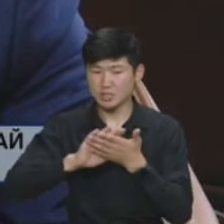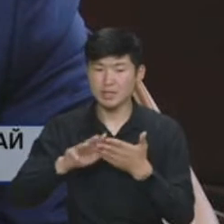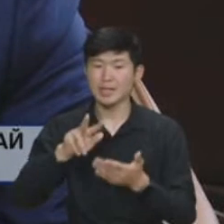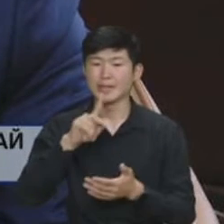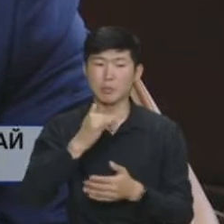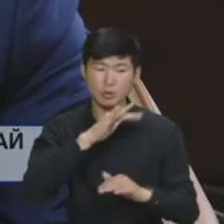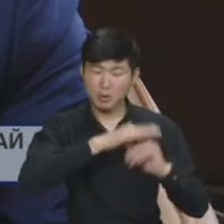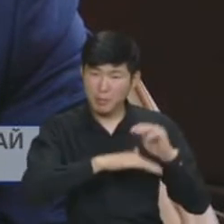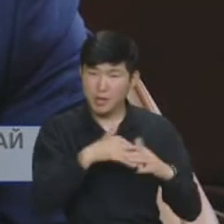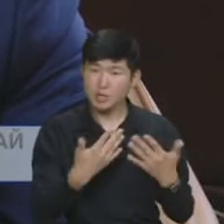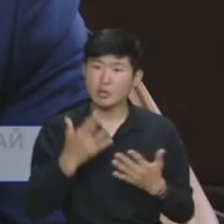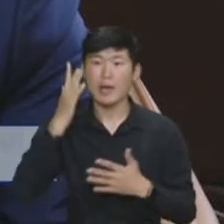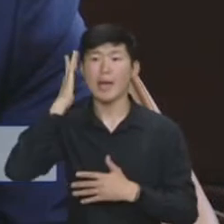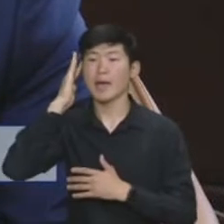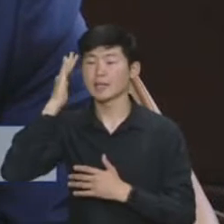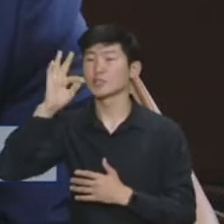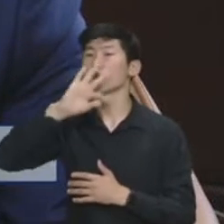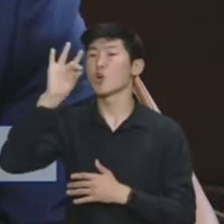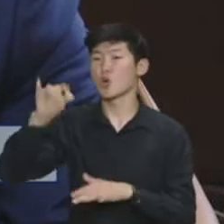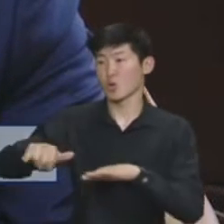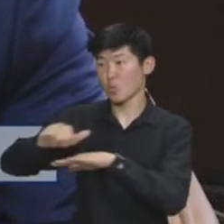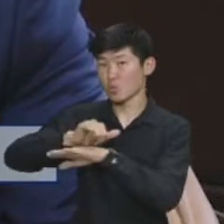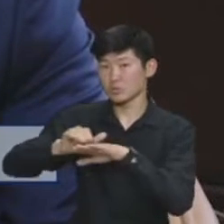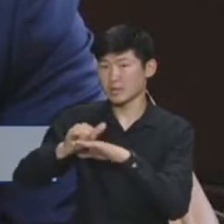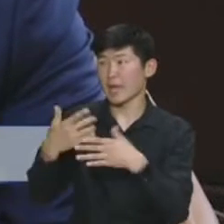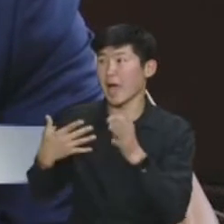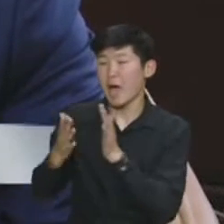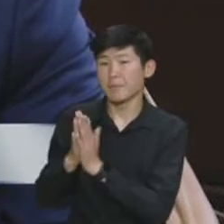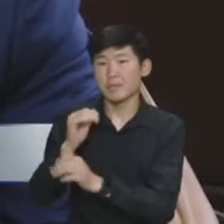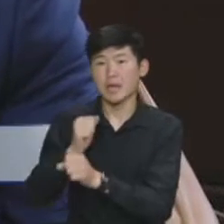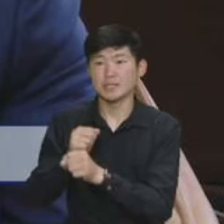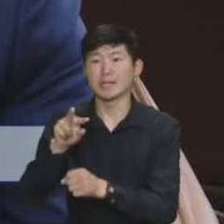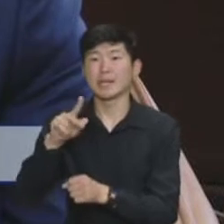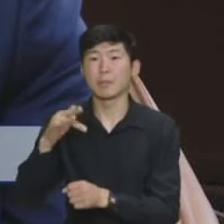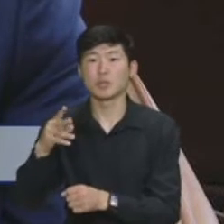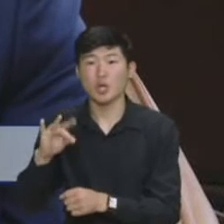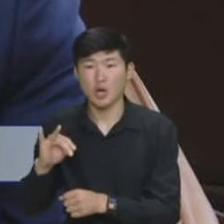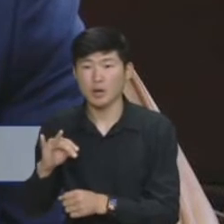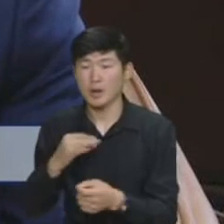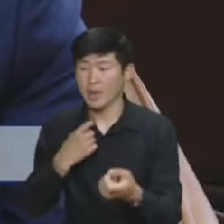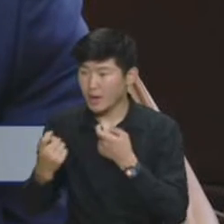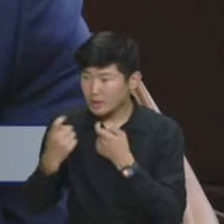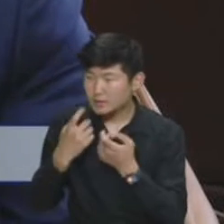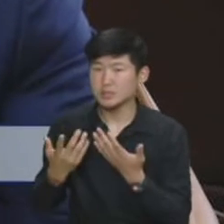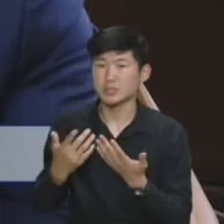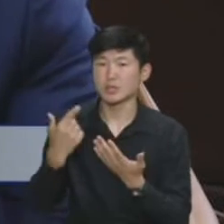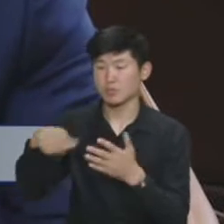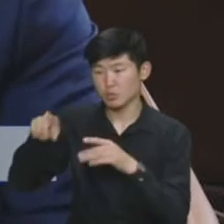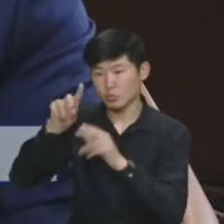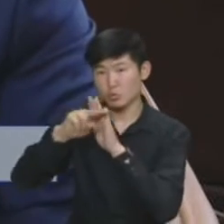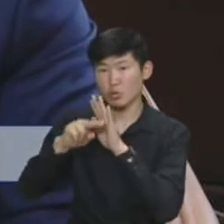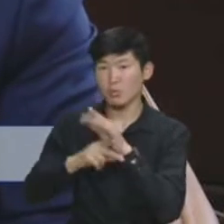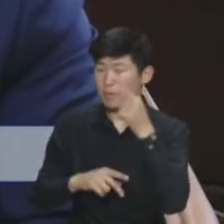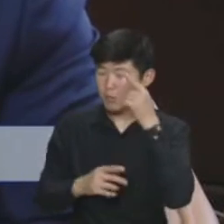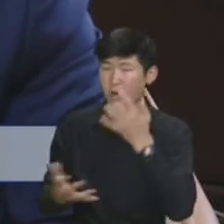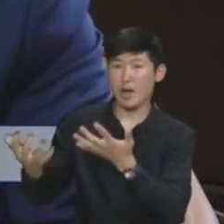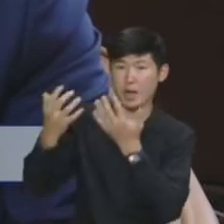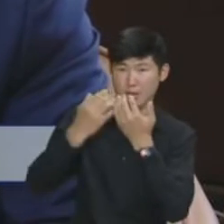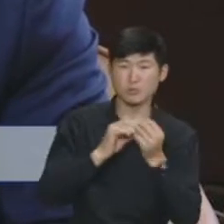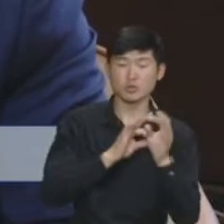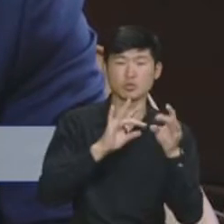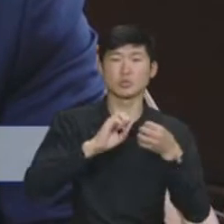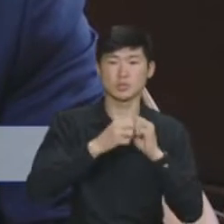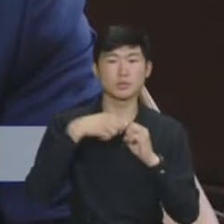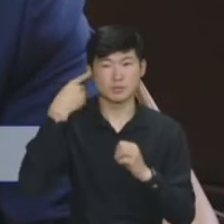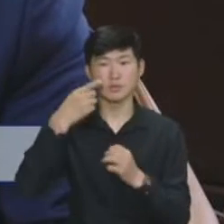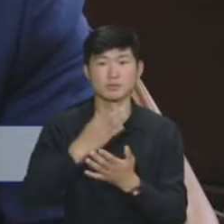лабораторид барих аль хэдийн гадаадын бусад одоо улс орны хамтран ажиллах лабораторид харьцаж одоо тэр стандартаа Монгол авчих гэх мэтлэн